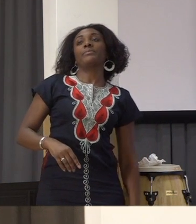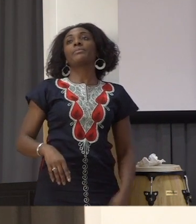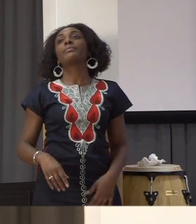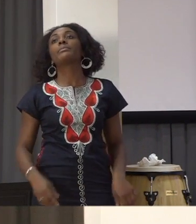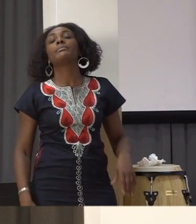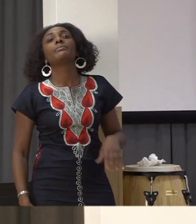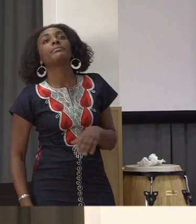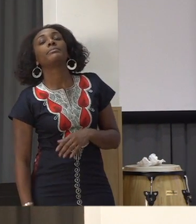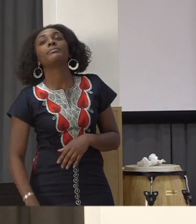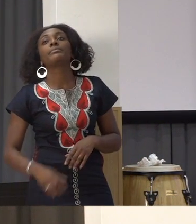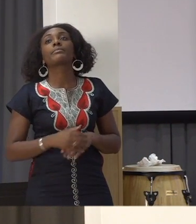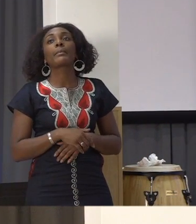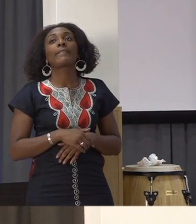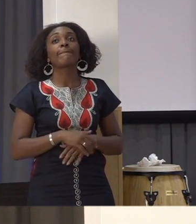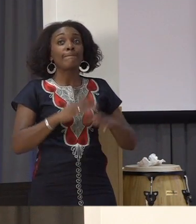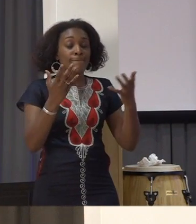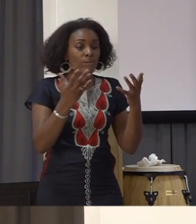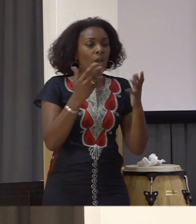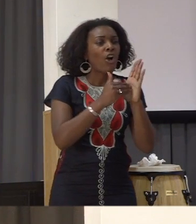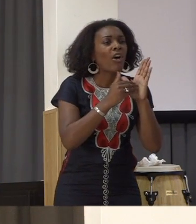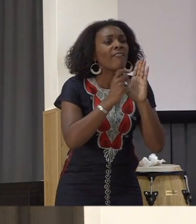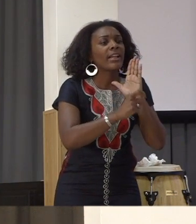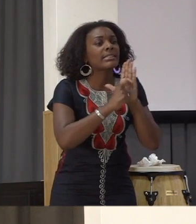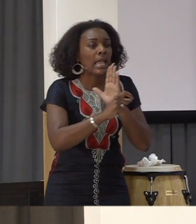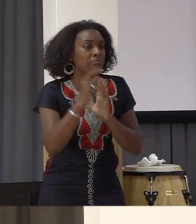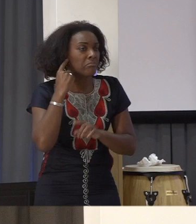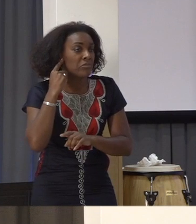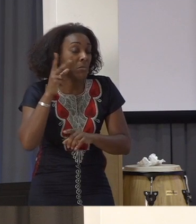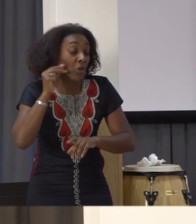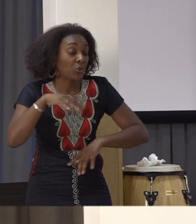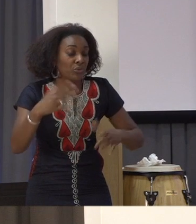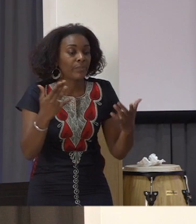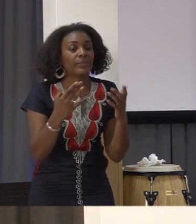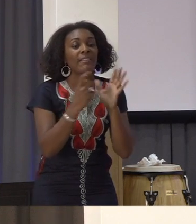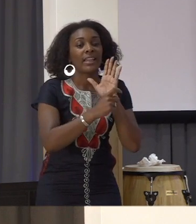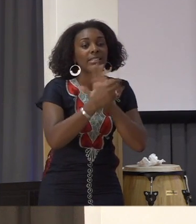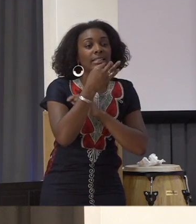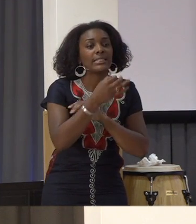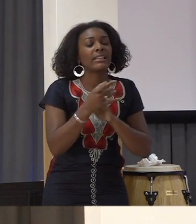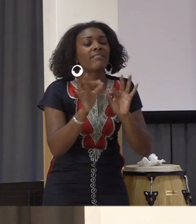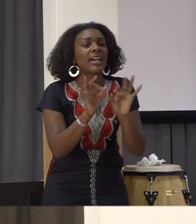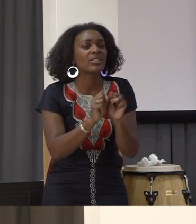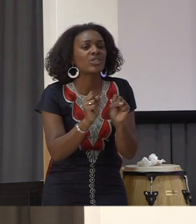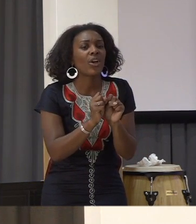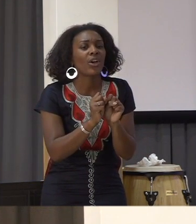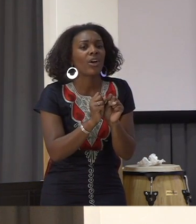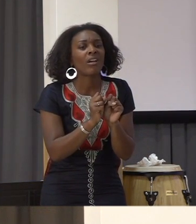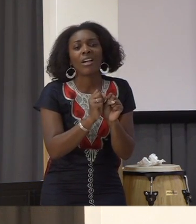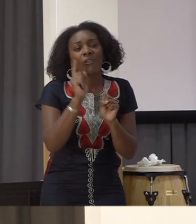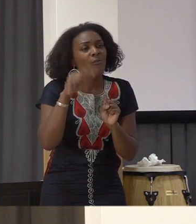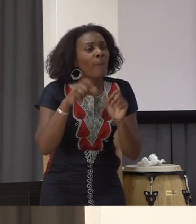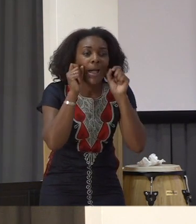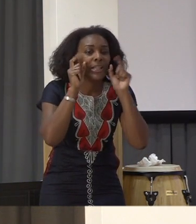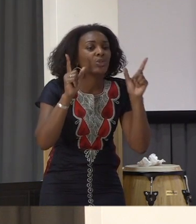une chose étrange qui vous arrive de la fournaise qui est au milieu de vous pour vous éprouver. » Verset 13, 1 Pierre